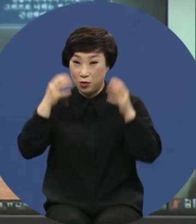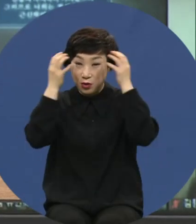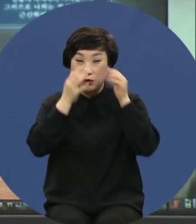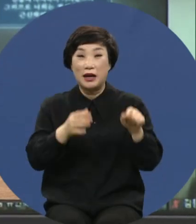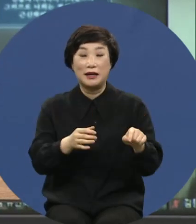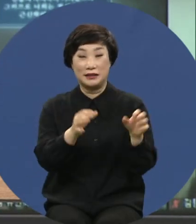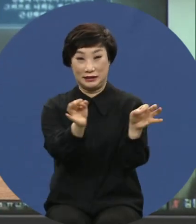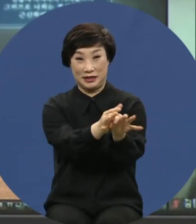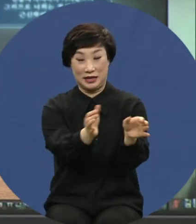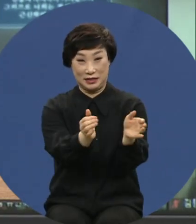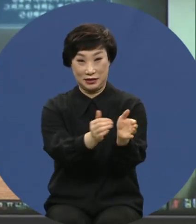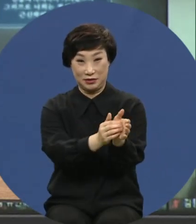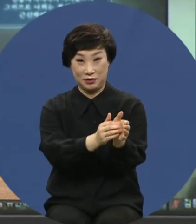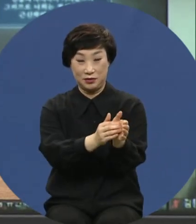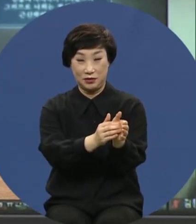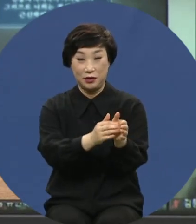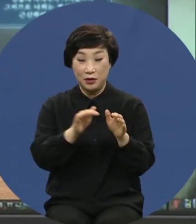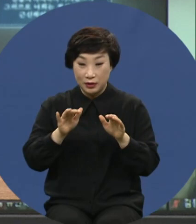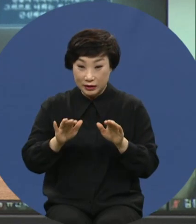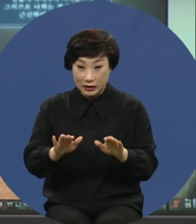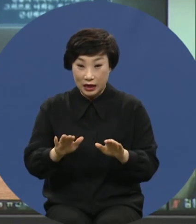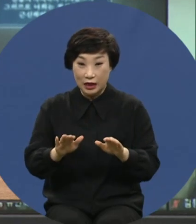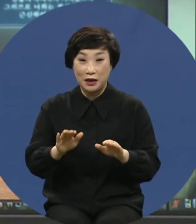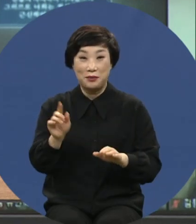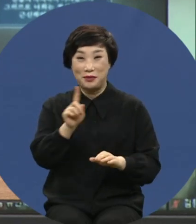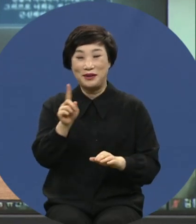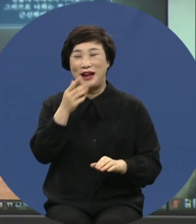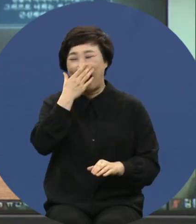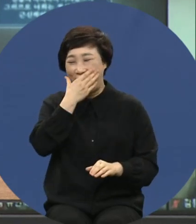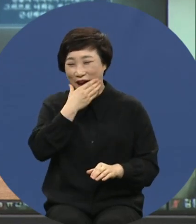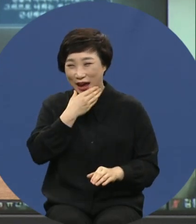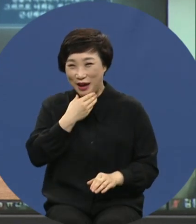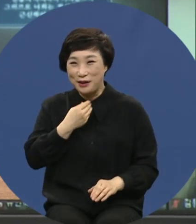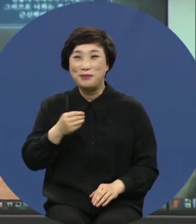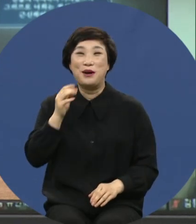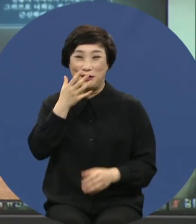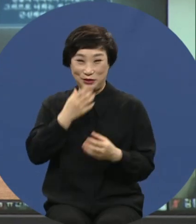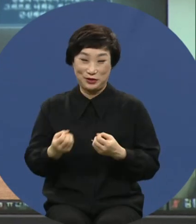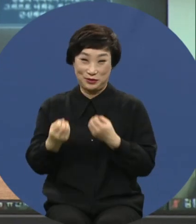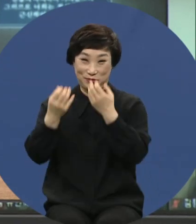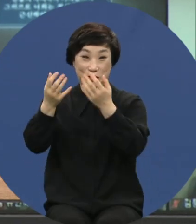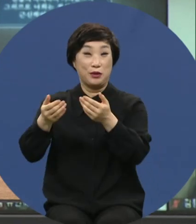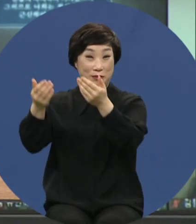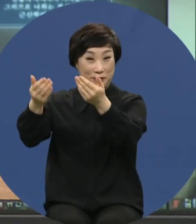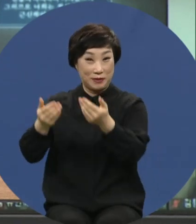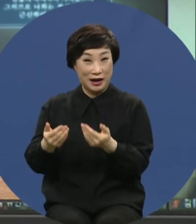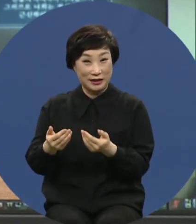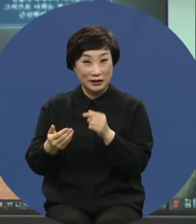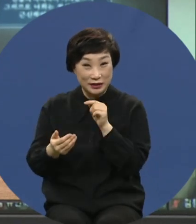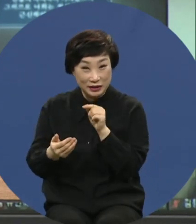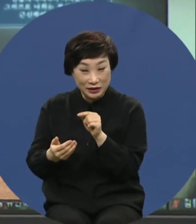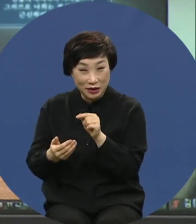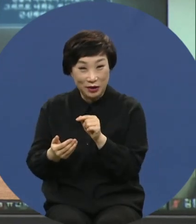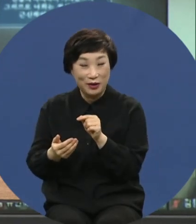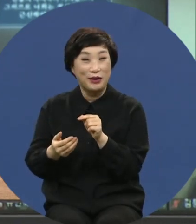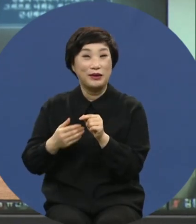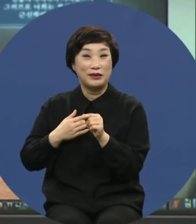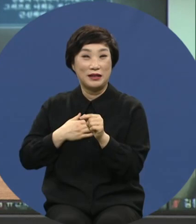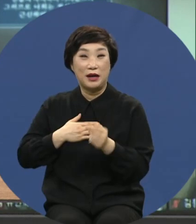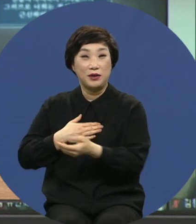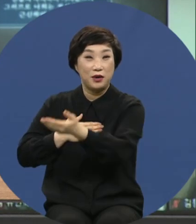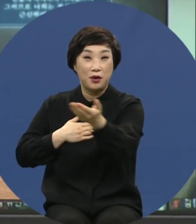고난은 사라지고 어떤 행복과 축복이 부여됐는가를